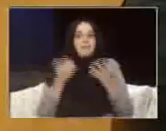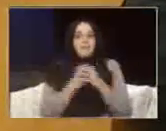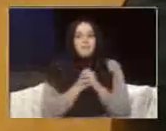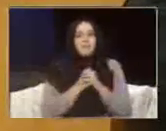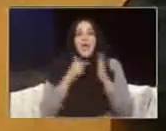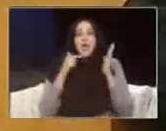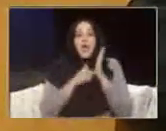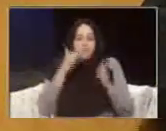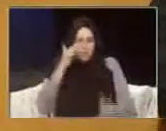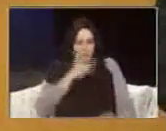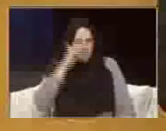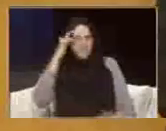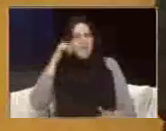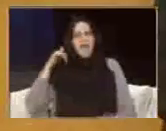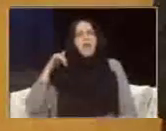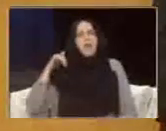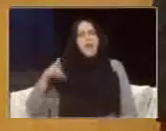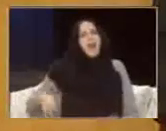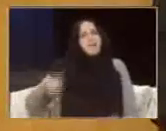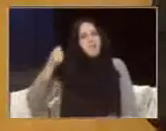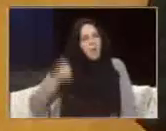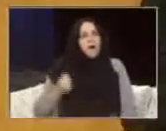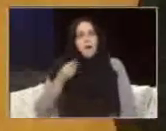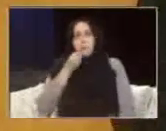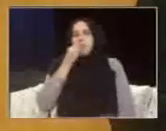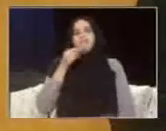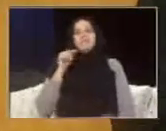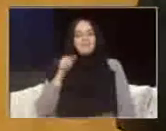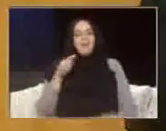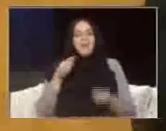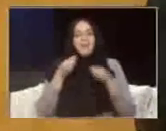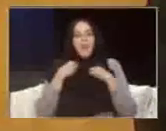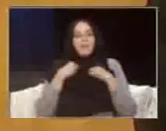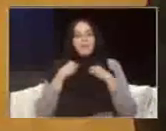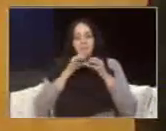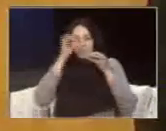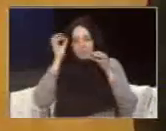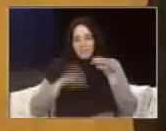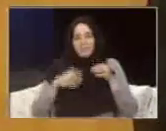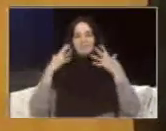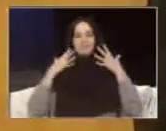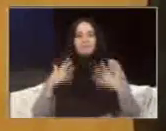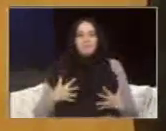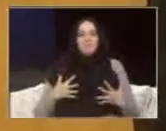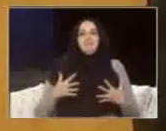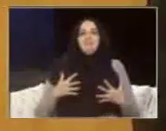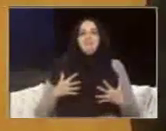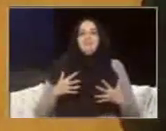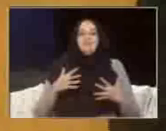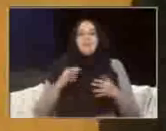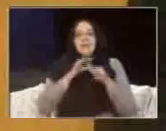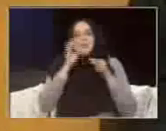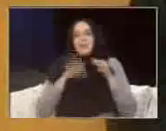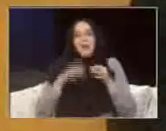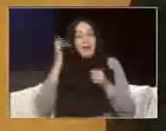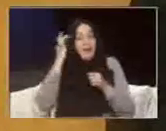الإيمان في قلب الإنسان هو الذي، وتمكن معانيه هو الذي يعطي هذه الثمرة، هي الثمرة التي نتحدث عنها